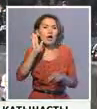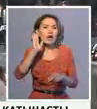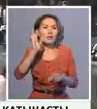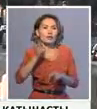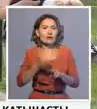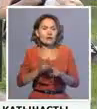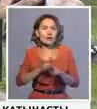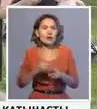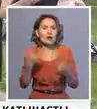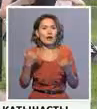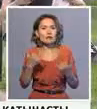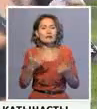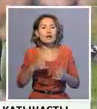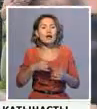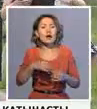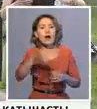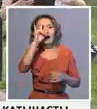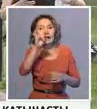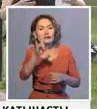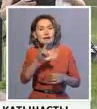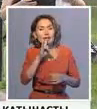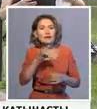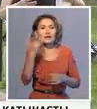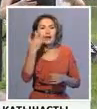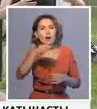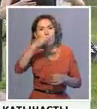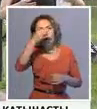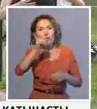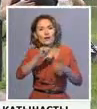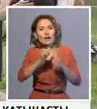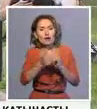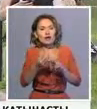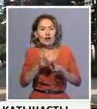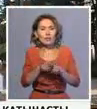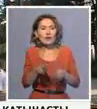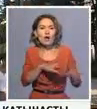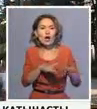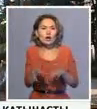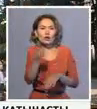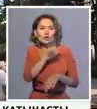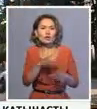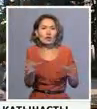барады. Салааралық тәжірибе алмасудың негізгі мақсаты екі ел арасындағы іскерлік